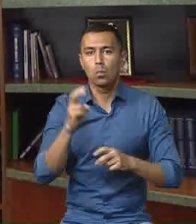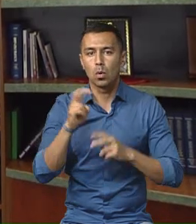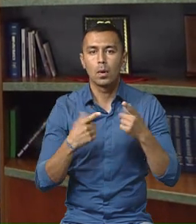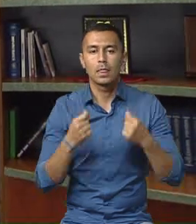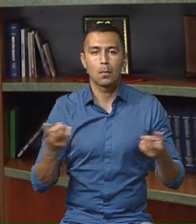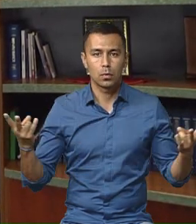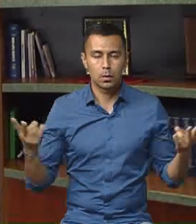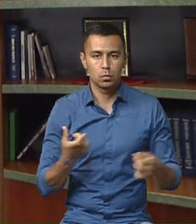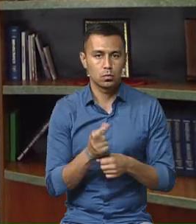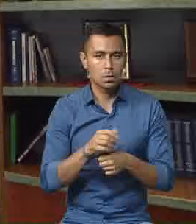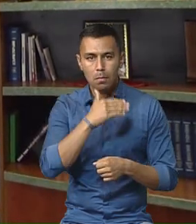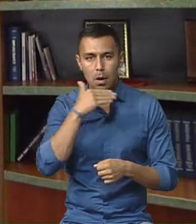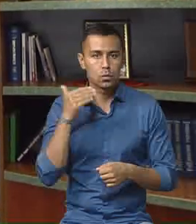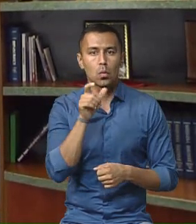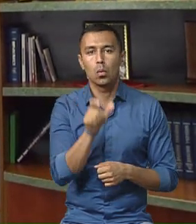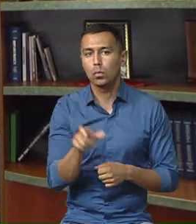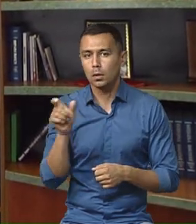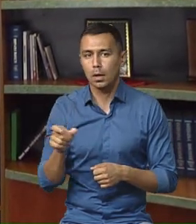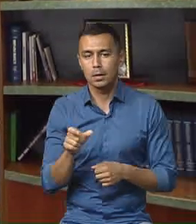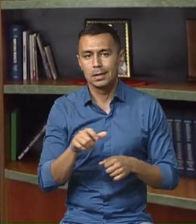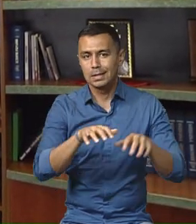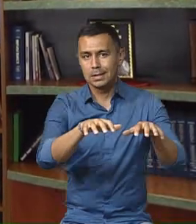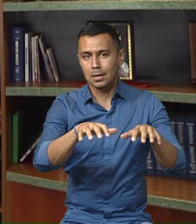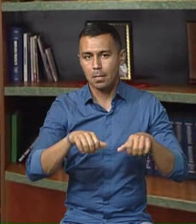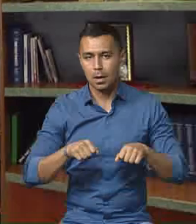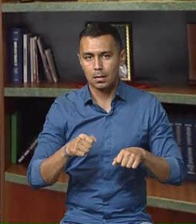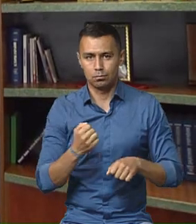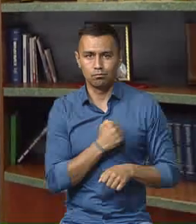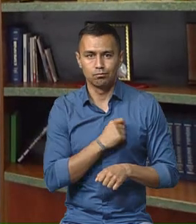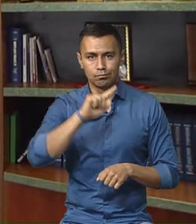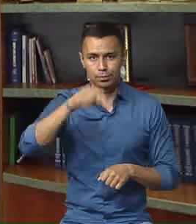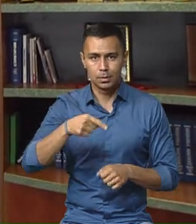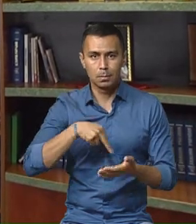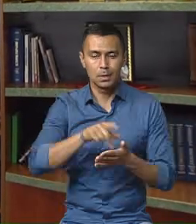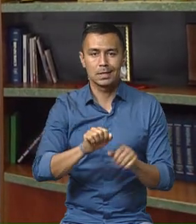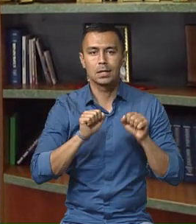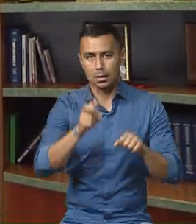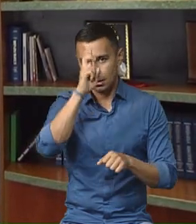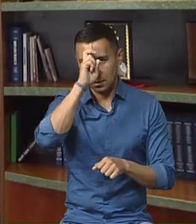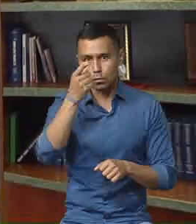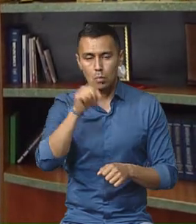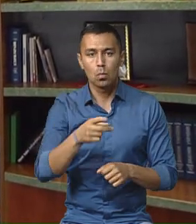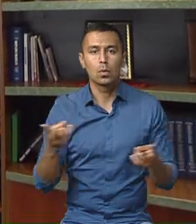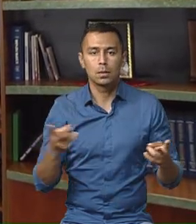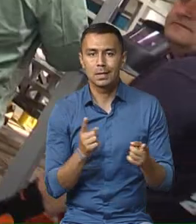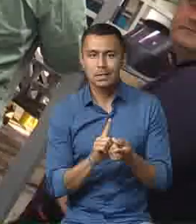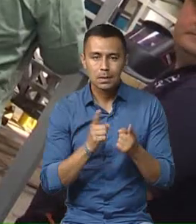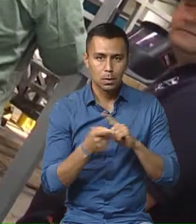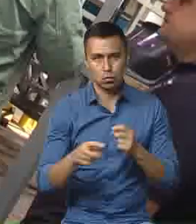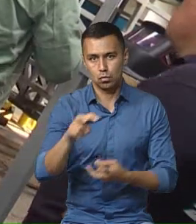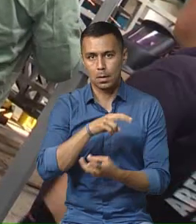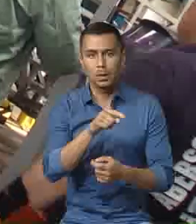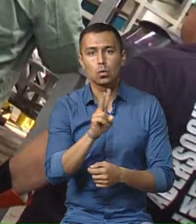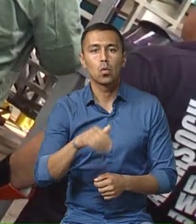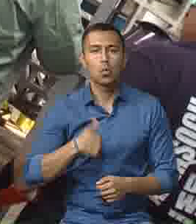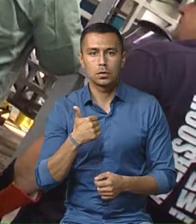потрібно, теж багато людей забрали, мобілізувались, пішли захищати державу, тому потрібна заміна, шукаємо. Тим, хто